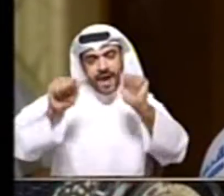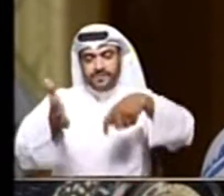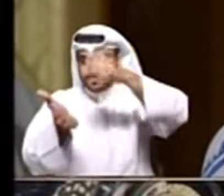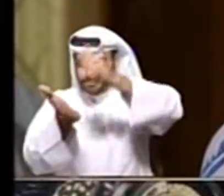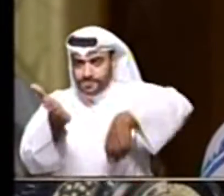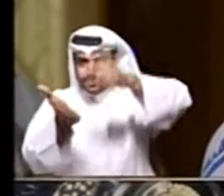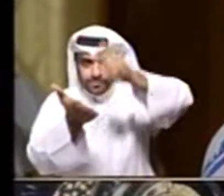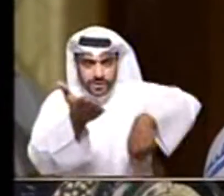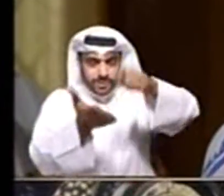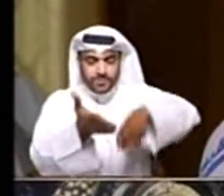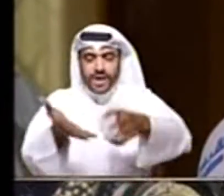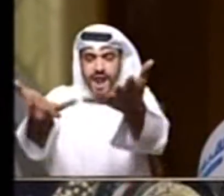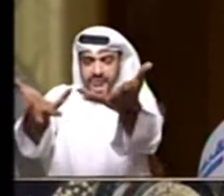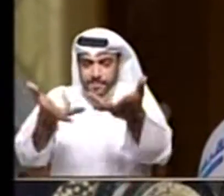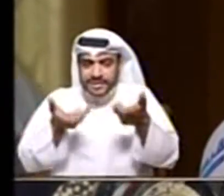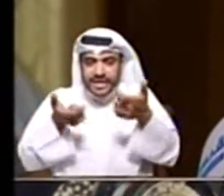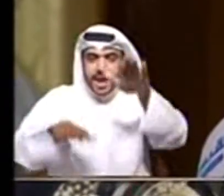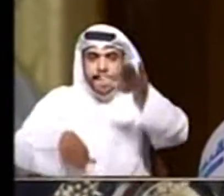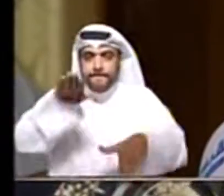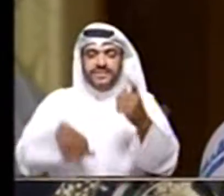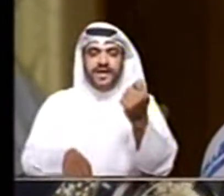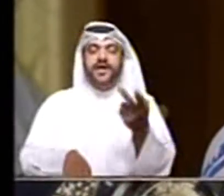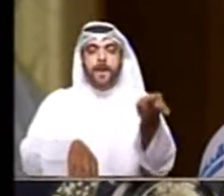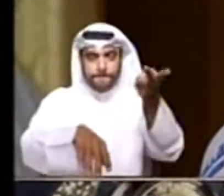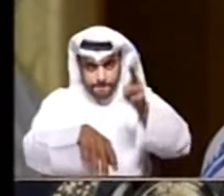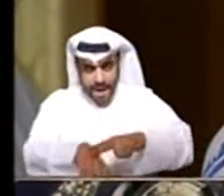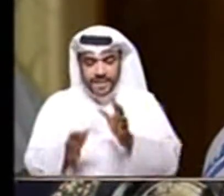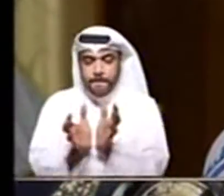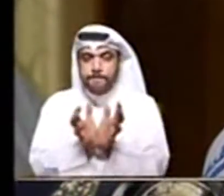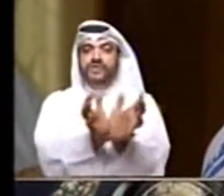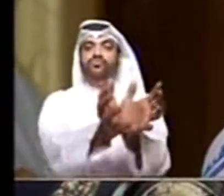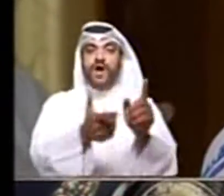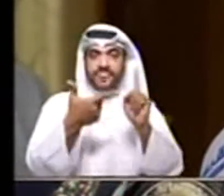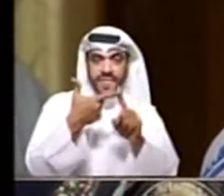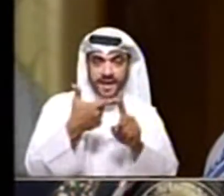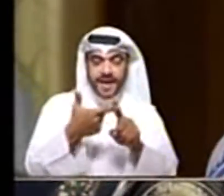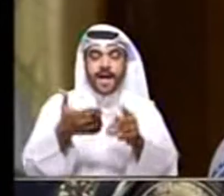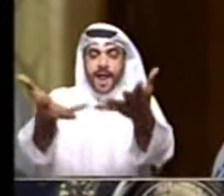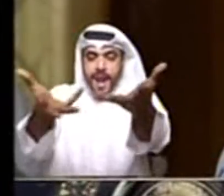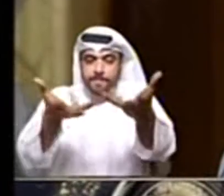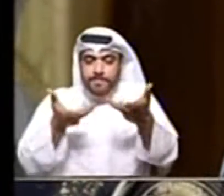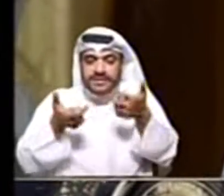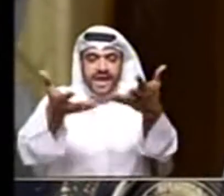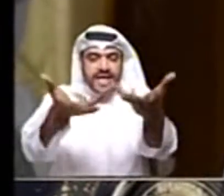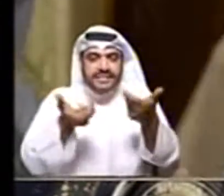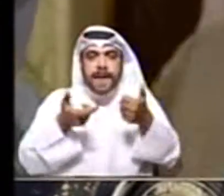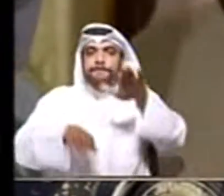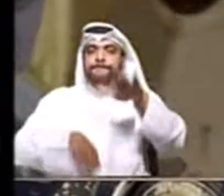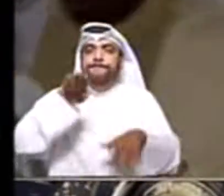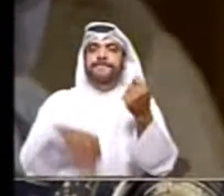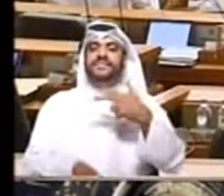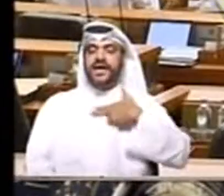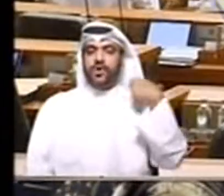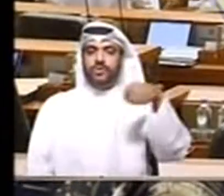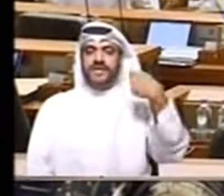من الميزانيات اللي كان مفترض أن ننتهي منها اليوم، وأيضا المجموعة الثانية من الميزانيات اللي مفروض أن كانت مقررة